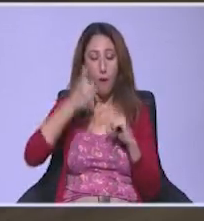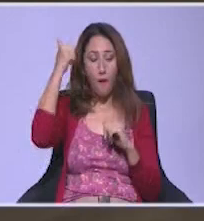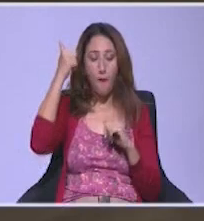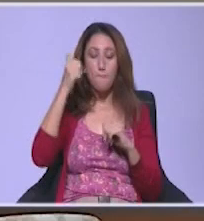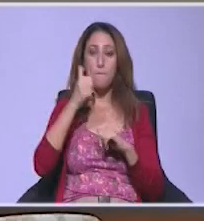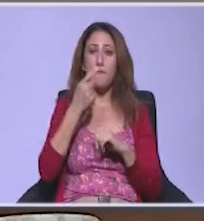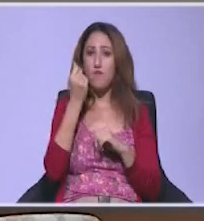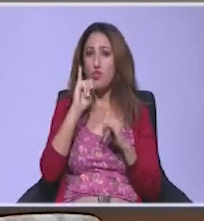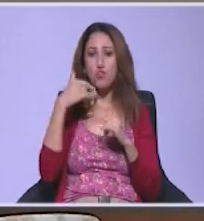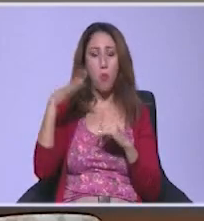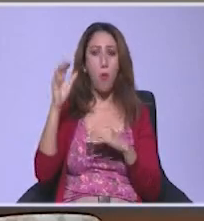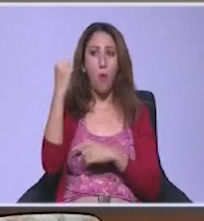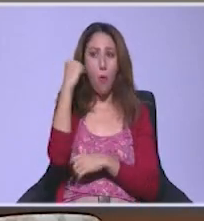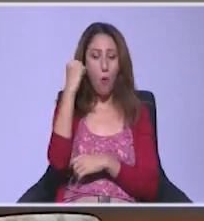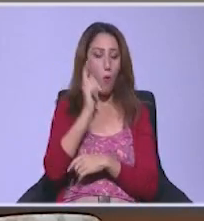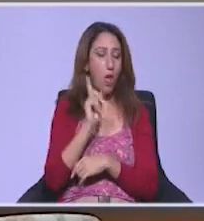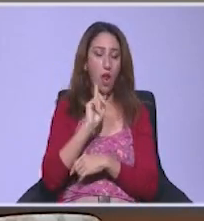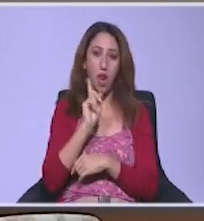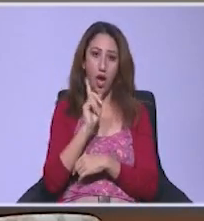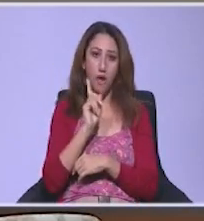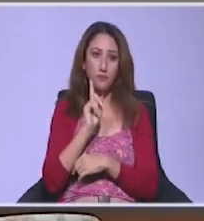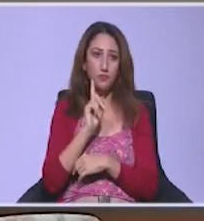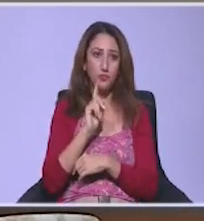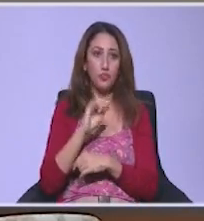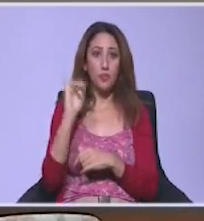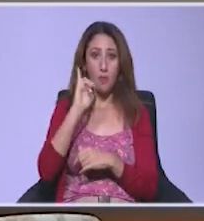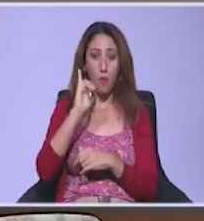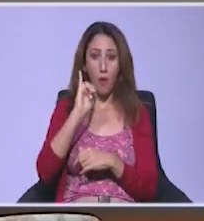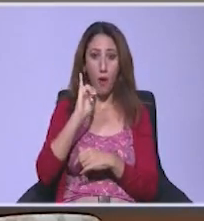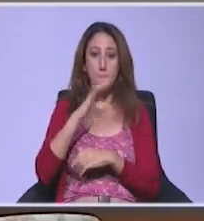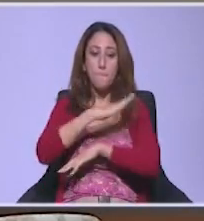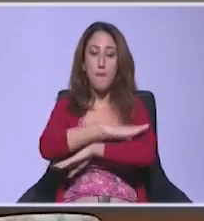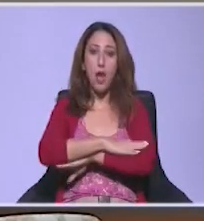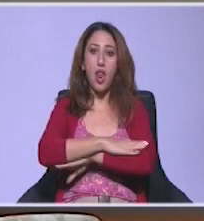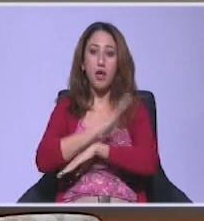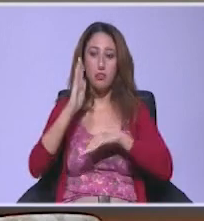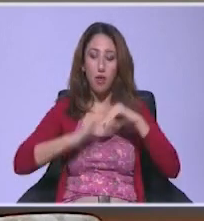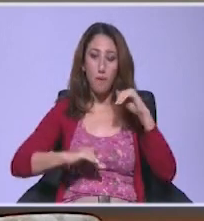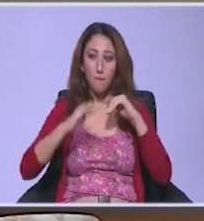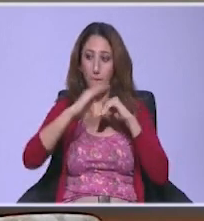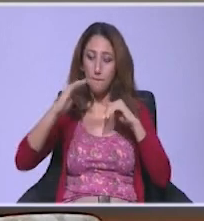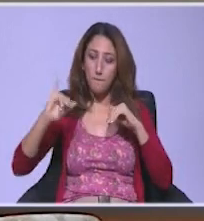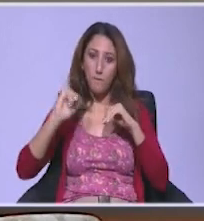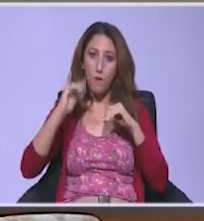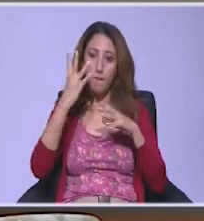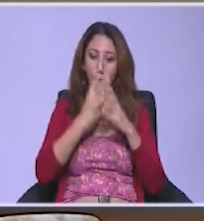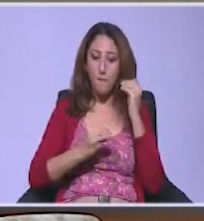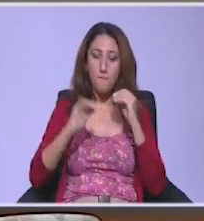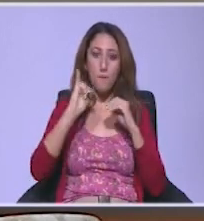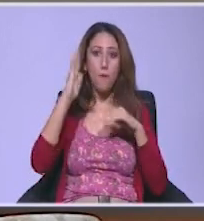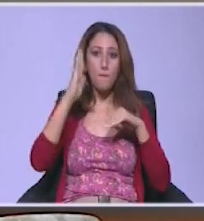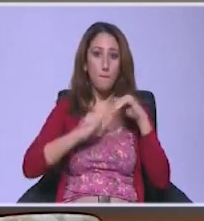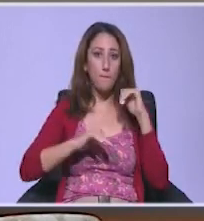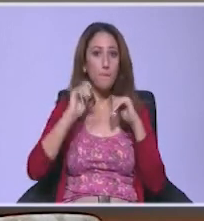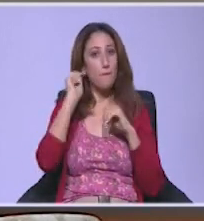ولا القوة ولا المركز، لكن الأخلاق. أن يكون الإب